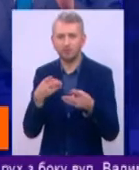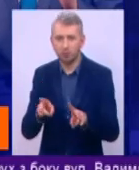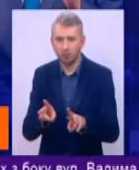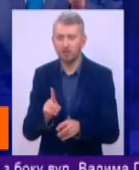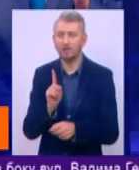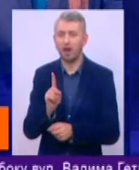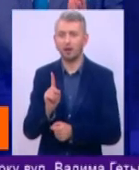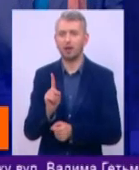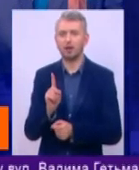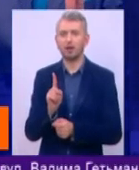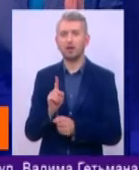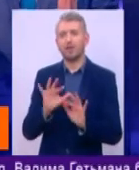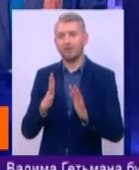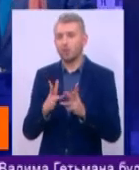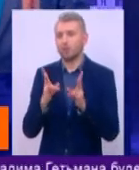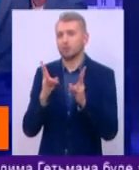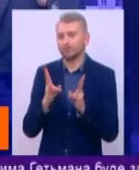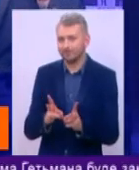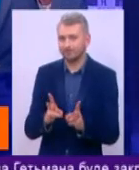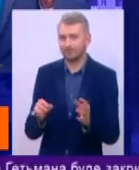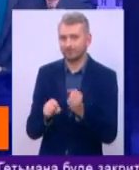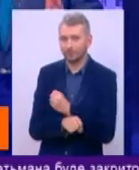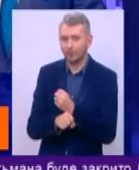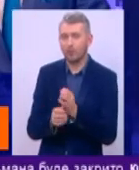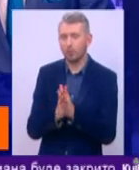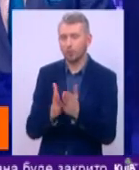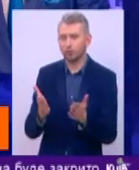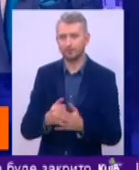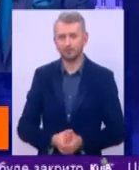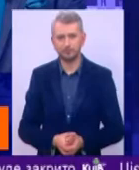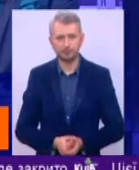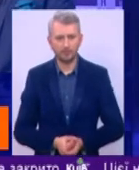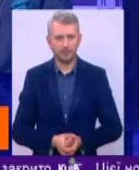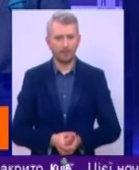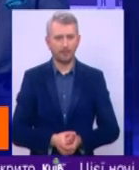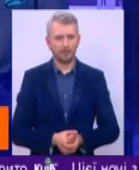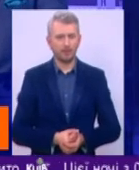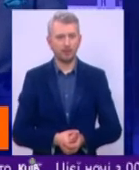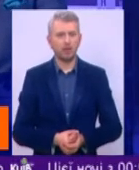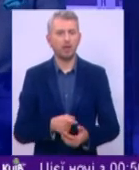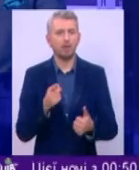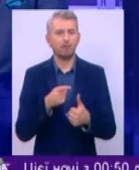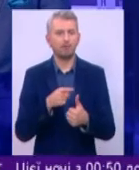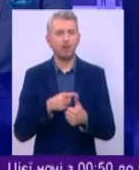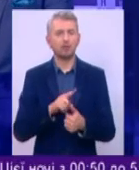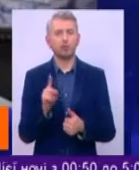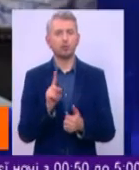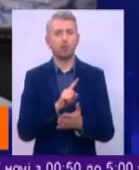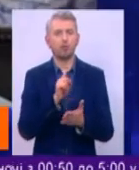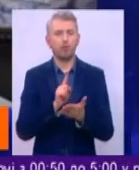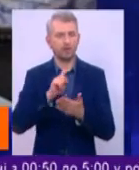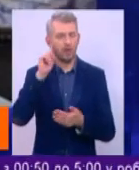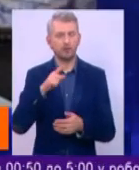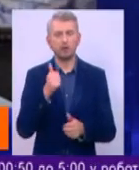але, не дай Боже, станеться якась ситуація. Прошу, будь ласка. Ну, в першу чергу, що повинен